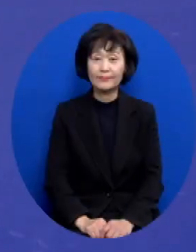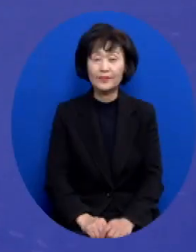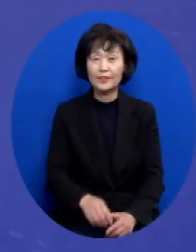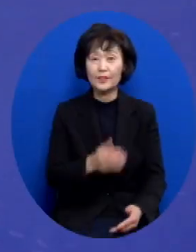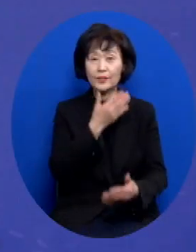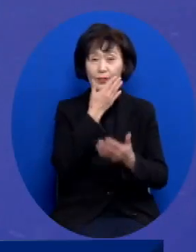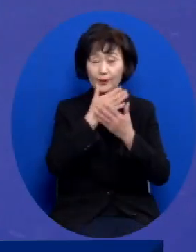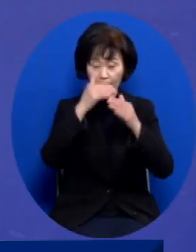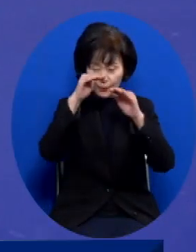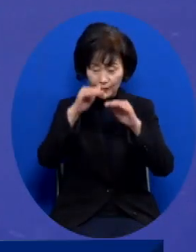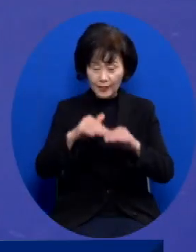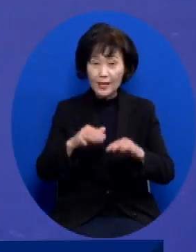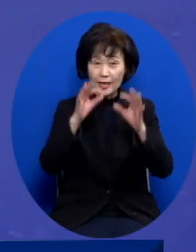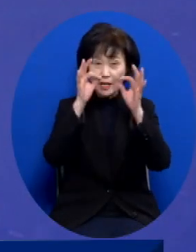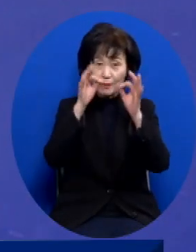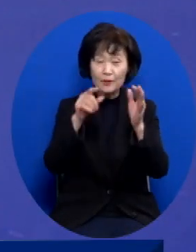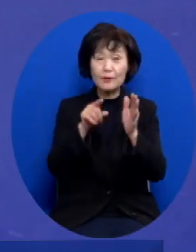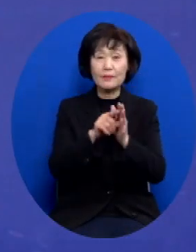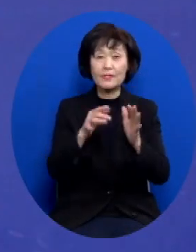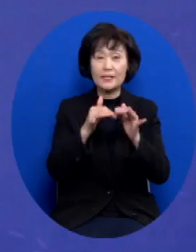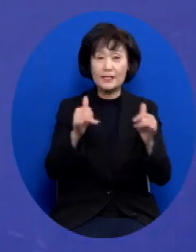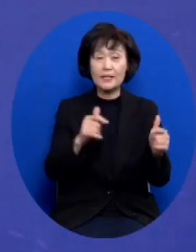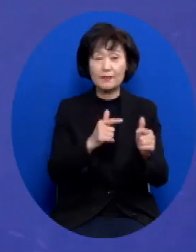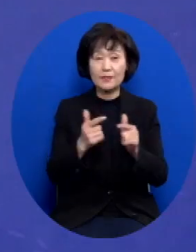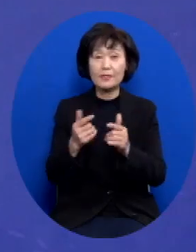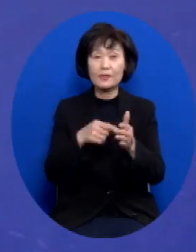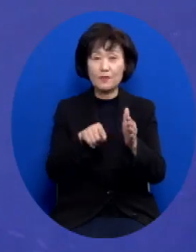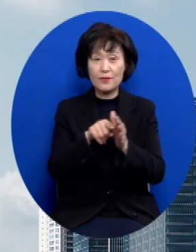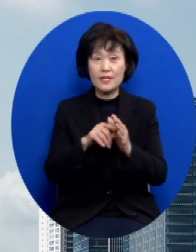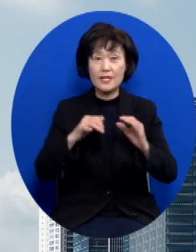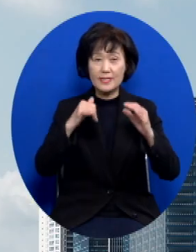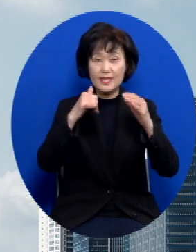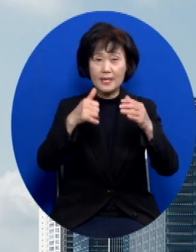주요 이슈를 살펴보는 소셜 브리핑, 크리스천을 위한 세상복입니다.